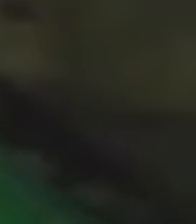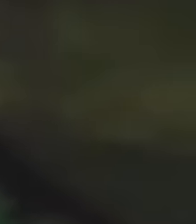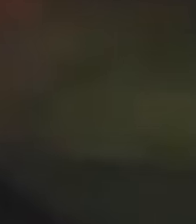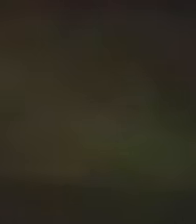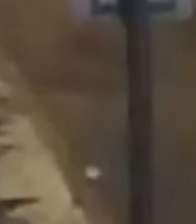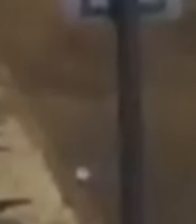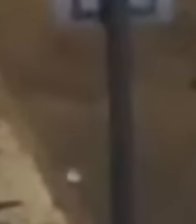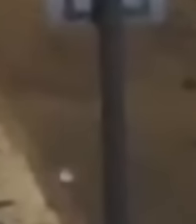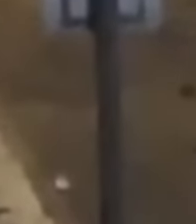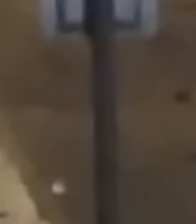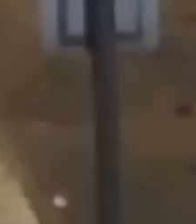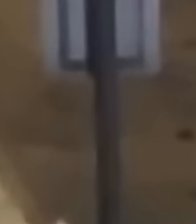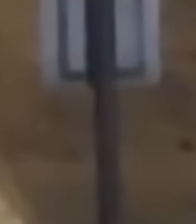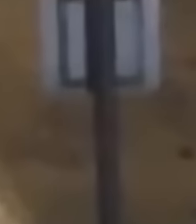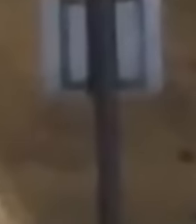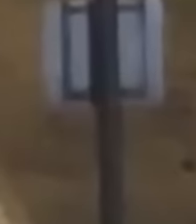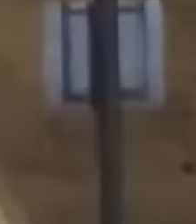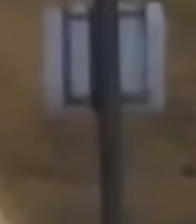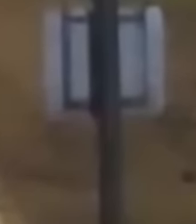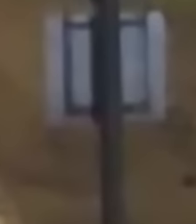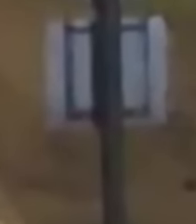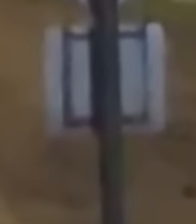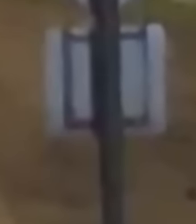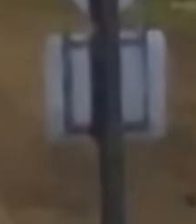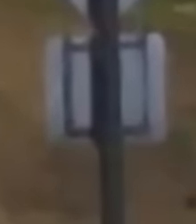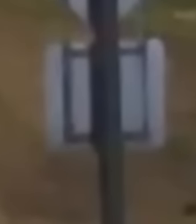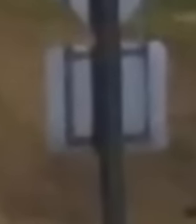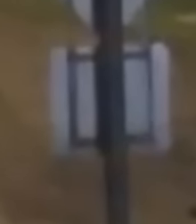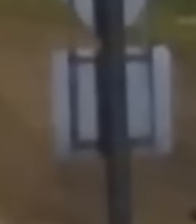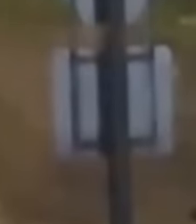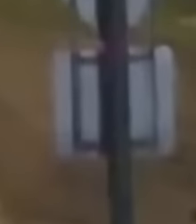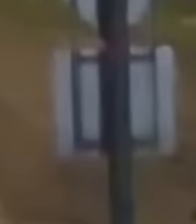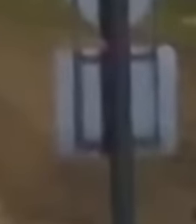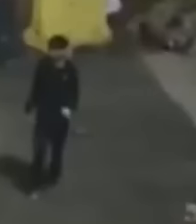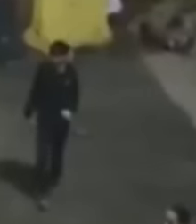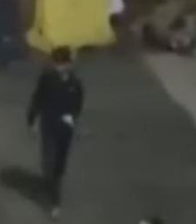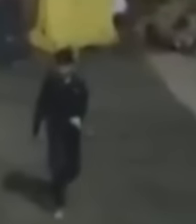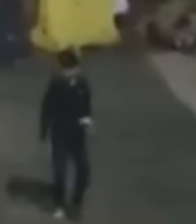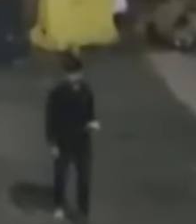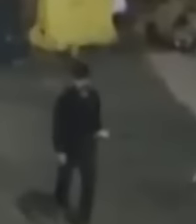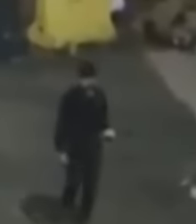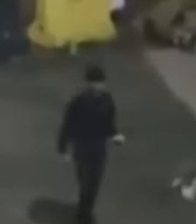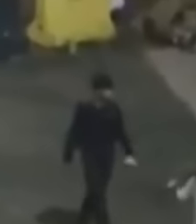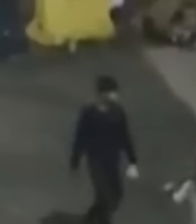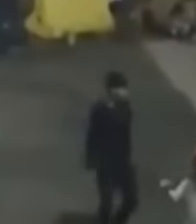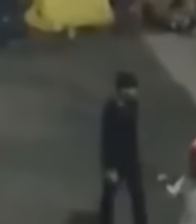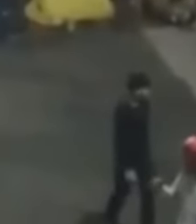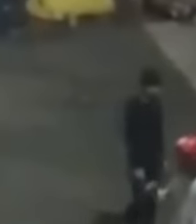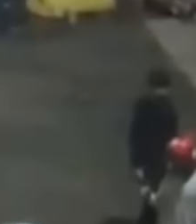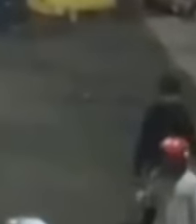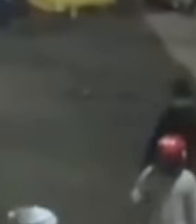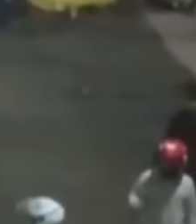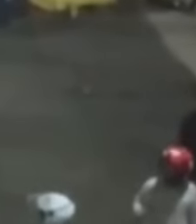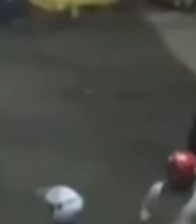Aksi tawuran yang terjadi di tengah jalan ini membuat puluhan pengendara khawatir dan memilih berhenti di tengah jalan menunggu aksi